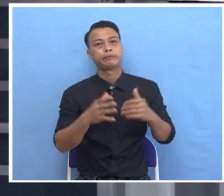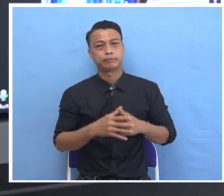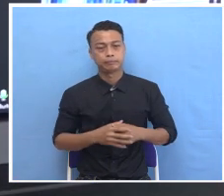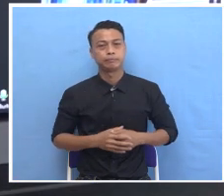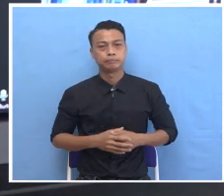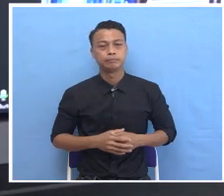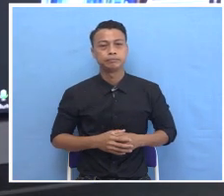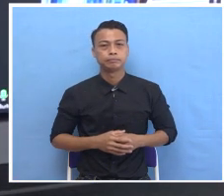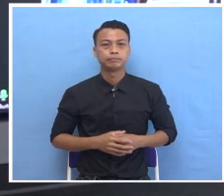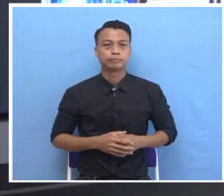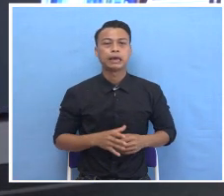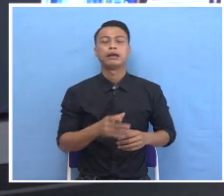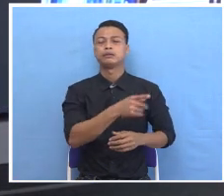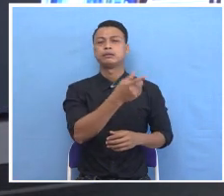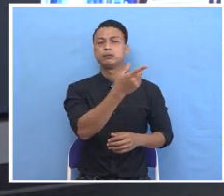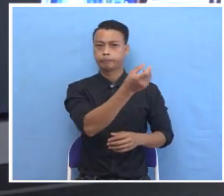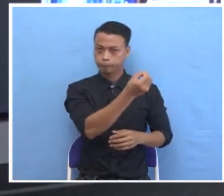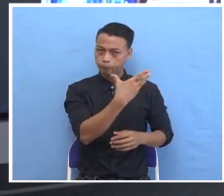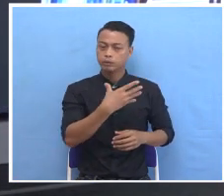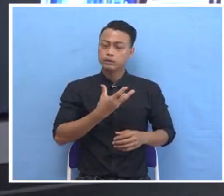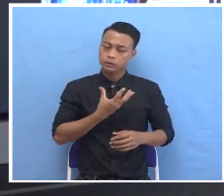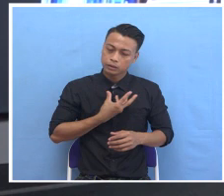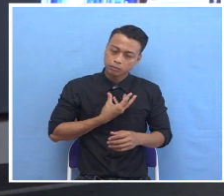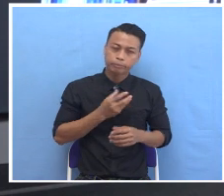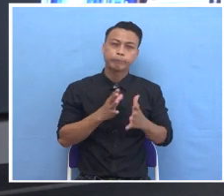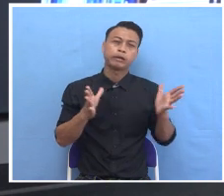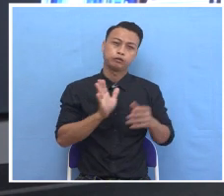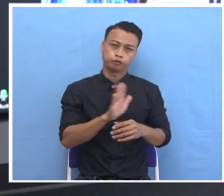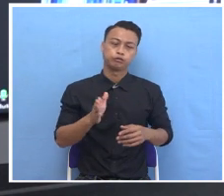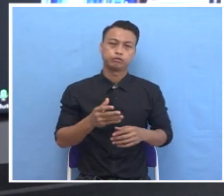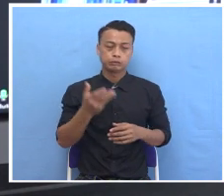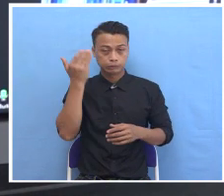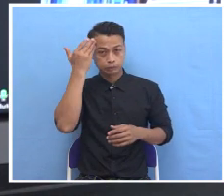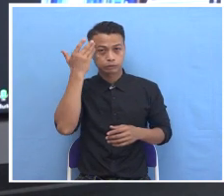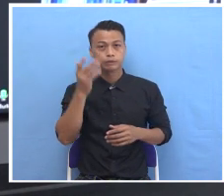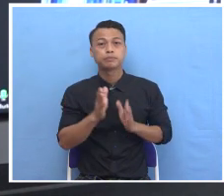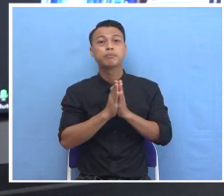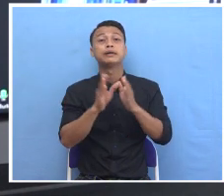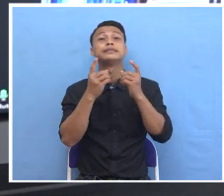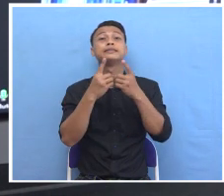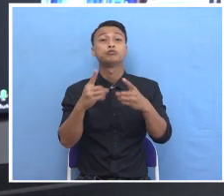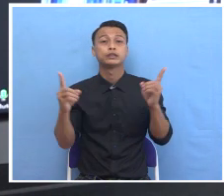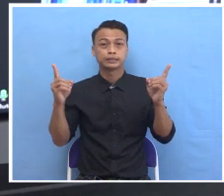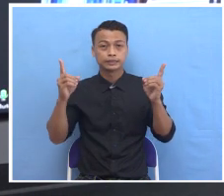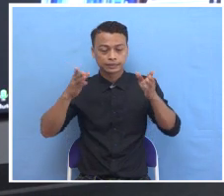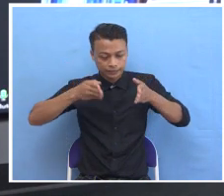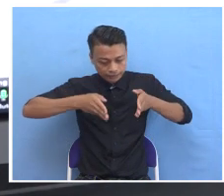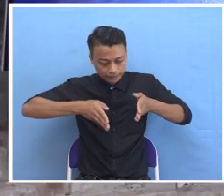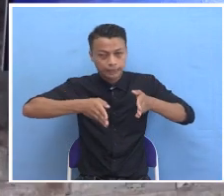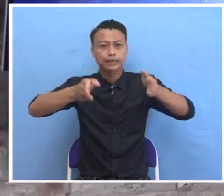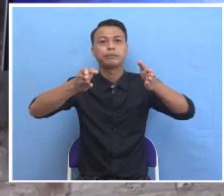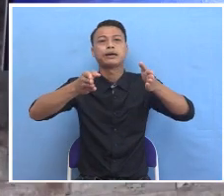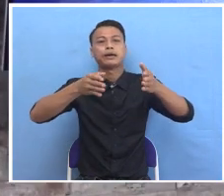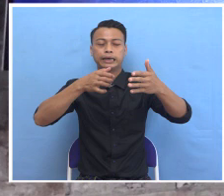Darabo. Who are most of your Nomabi democracy to Gubyong Ye, Pepio, Nomabi democracy, Duare, Kilama,